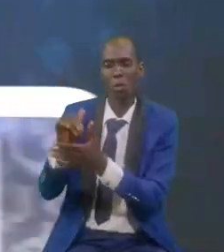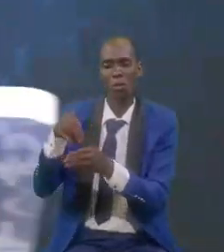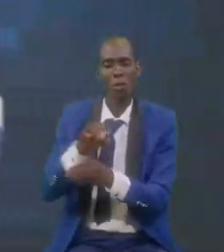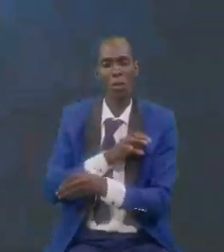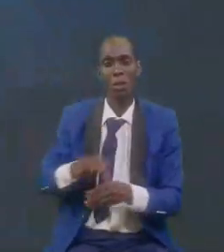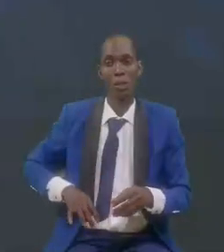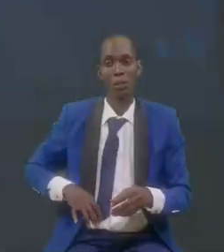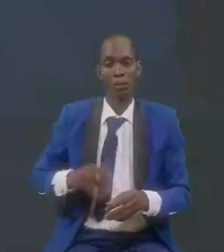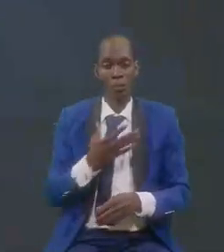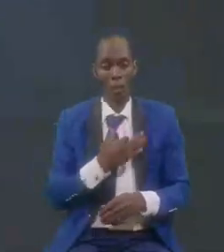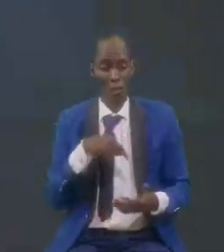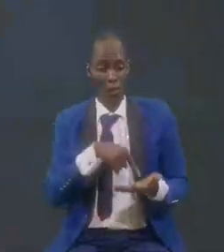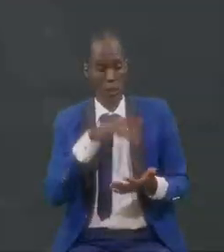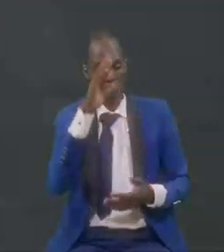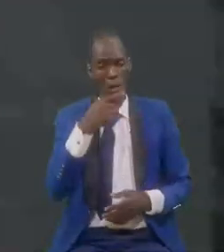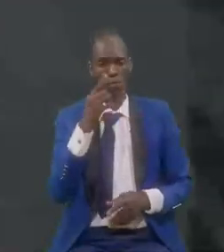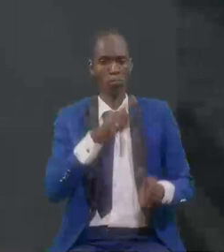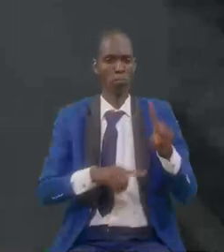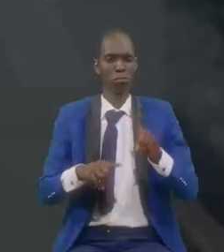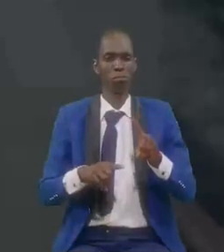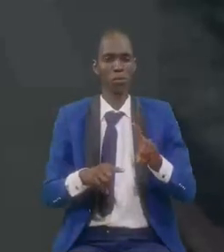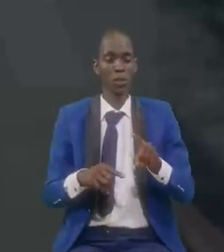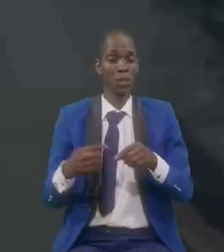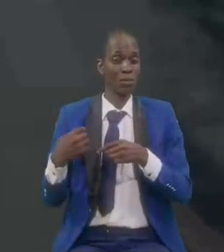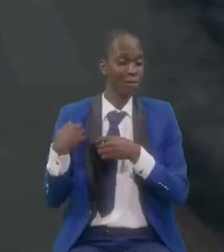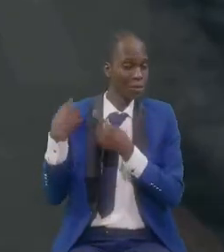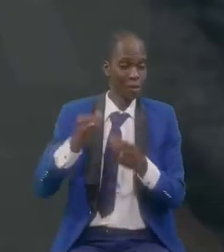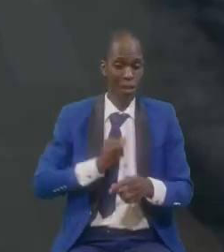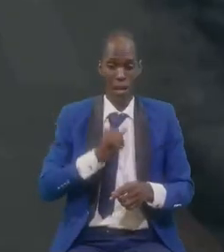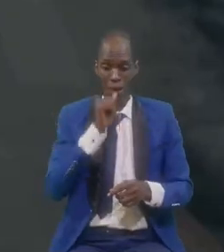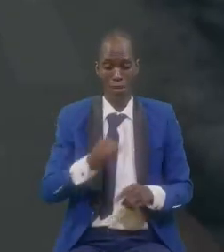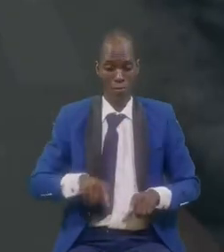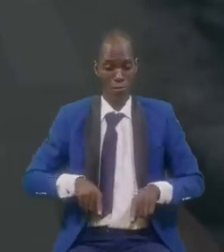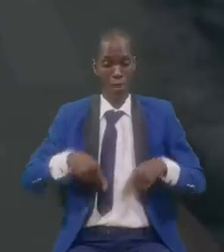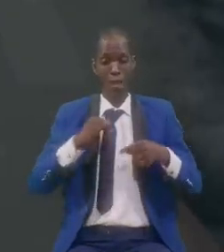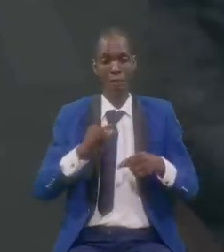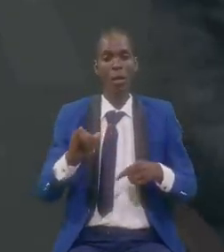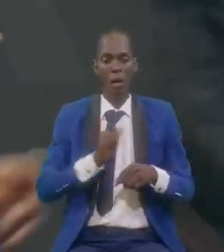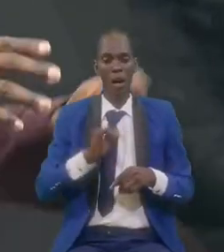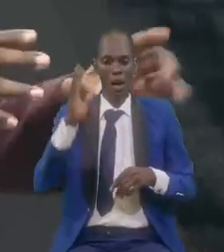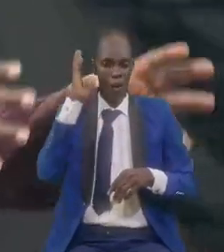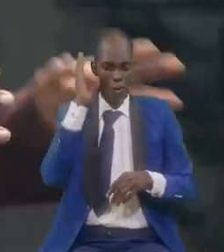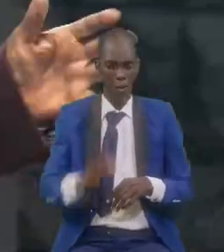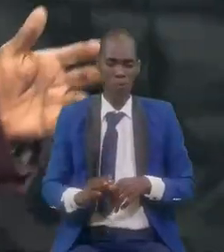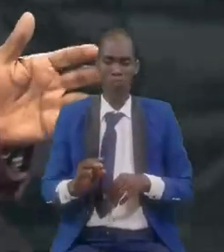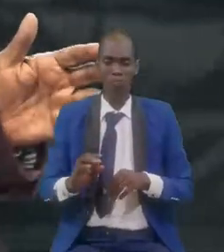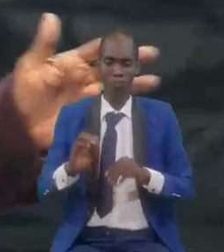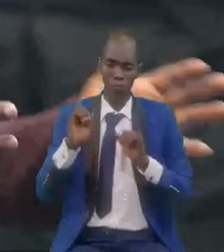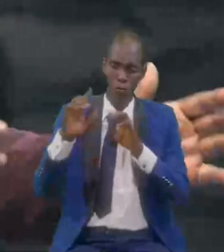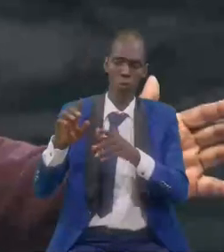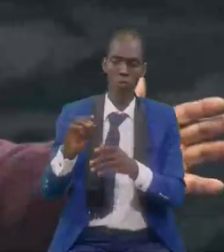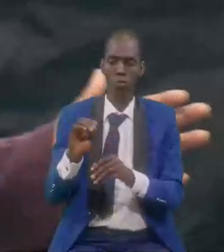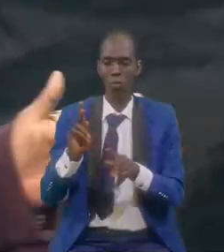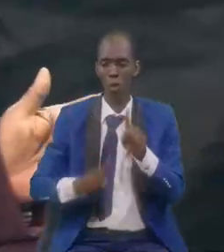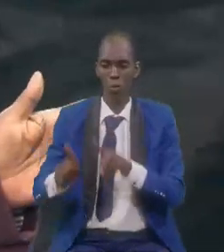aussi longtemps que je suis vivant, disait-il, qu'il va les arracher ça. Il va leur rendre ça. Ils ont